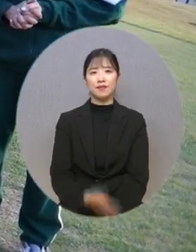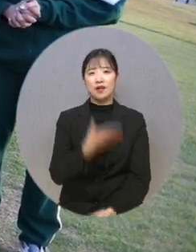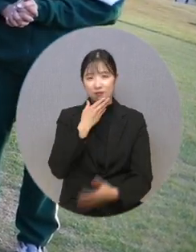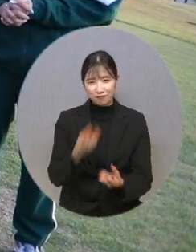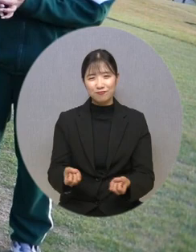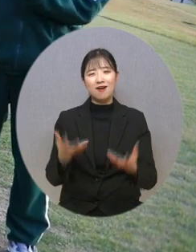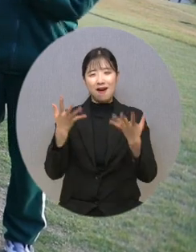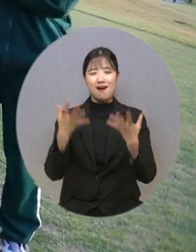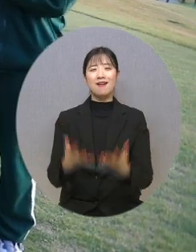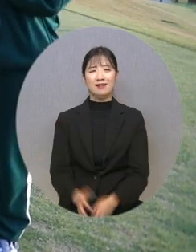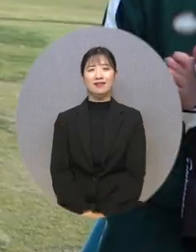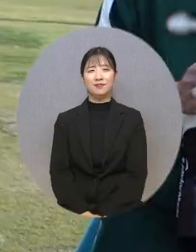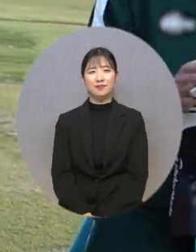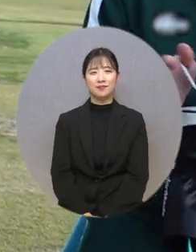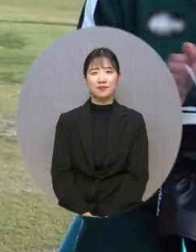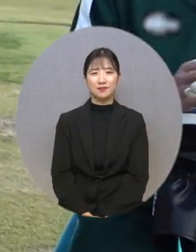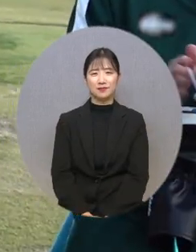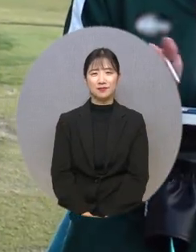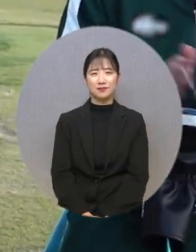축하드립니다.